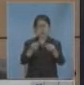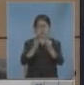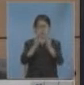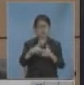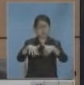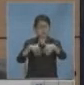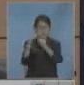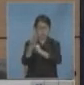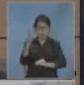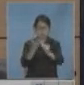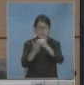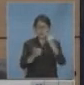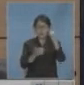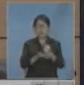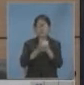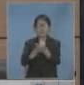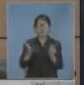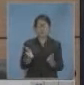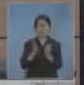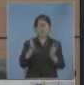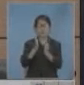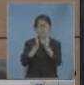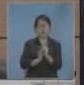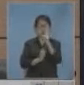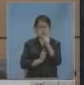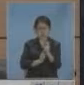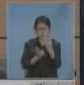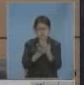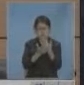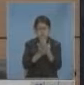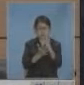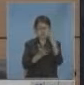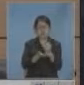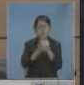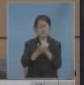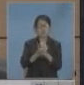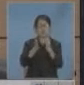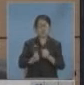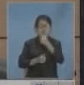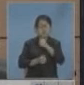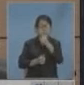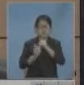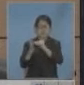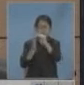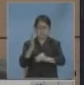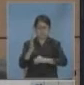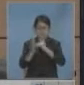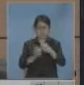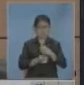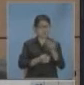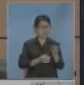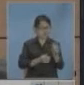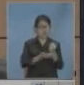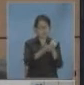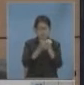ราะเป็นเงินสงเคราะห์ศพคนยากคนจนและผู้เฒ่าผู้แก่ทั่วทั้งประเทศซึ่งตรงนี้ให้ขอความเม